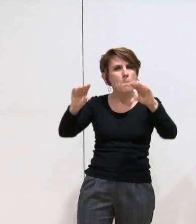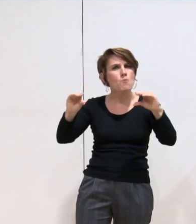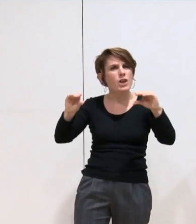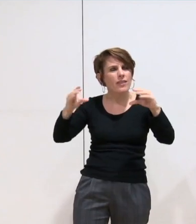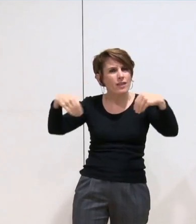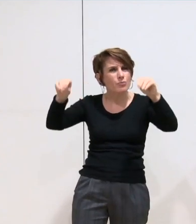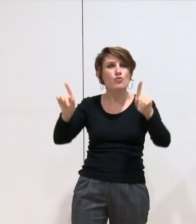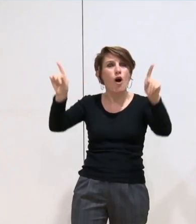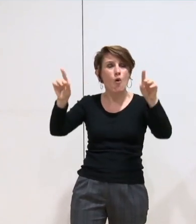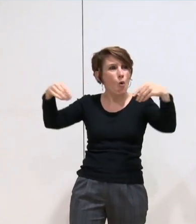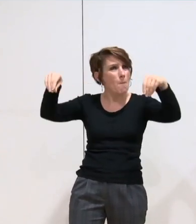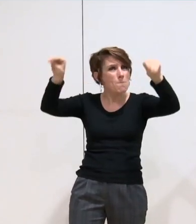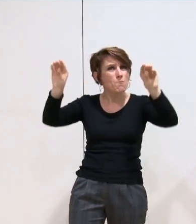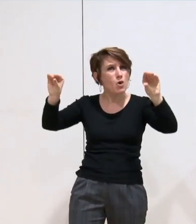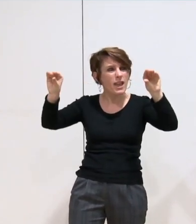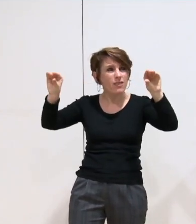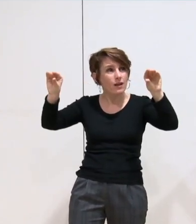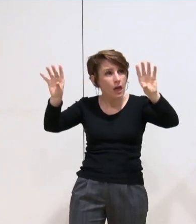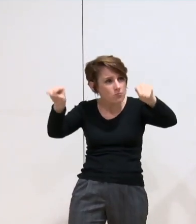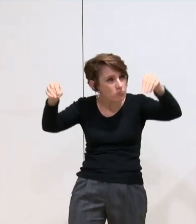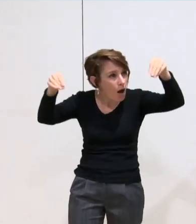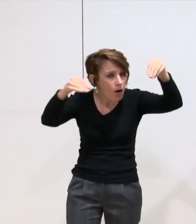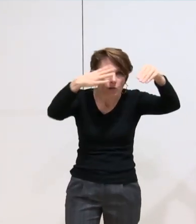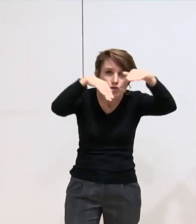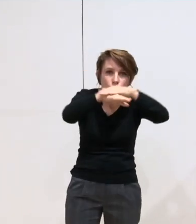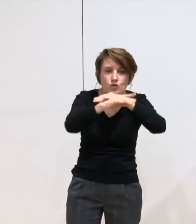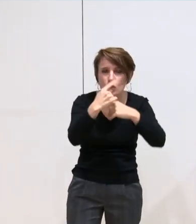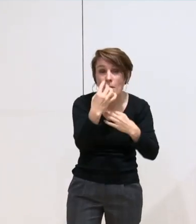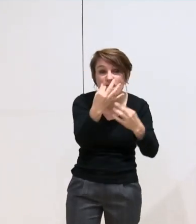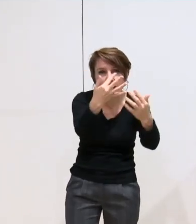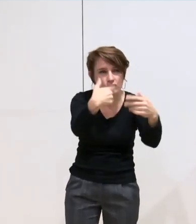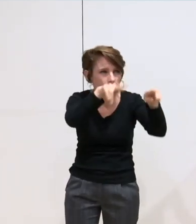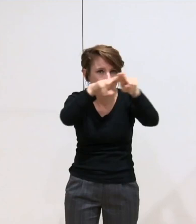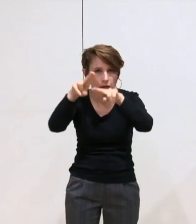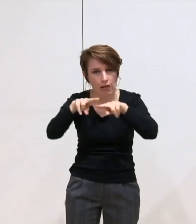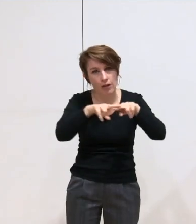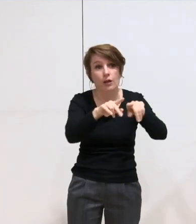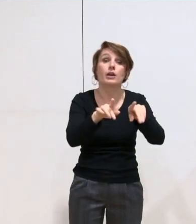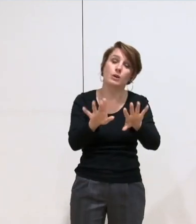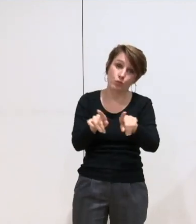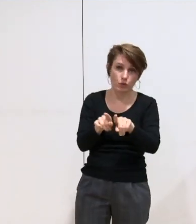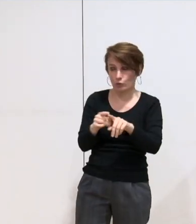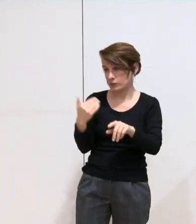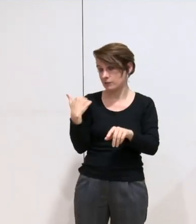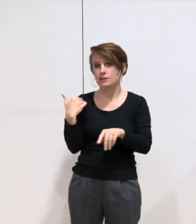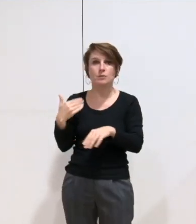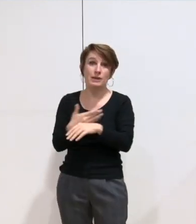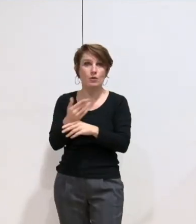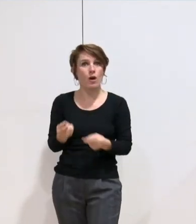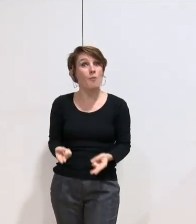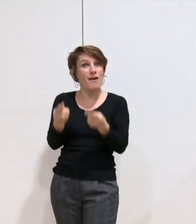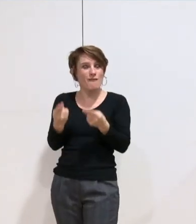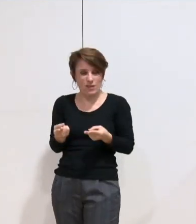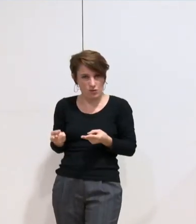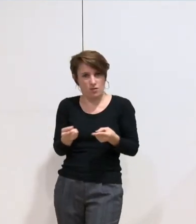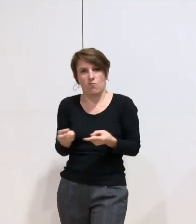en haut, étant donné qu'il y a aussi un coup de Fenwick qu'on a réparé la première fois. Donc,